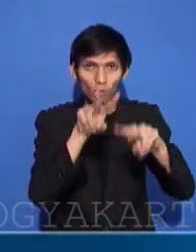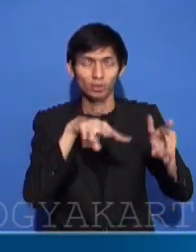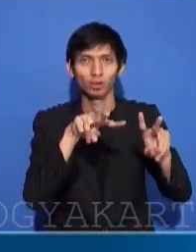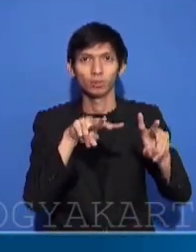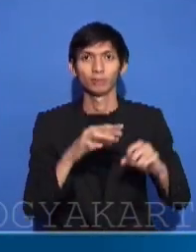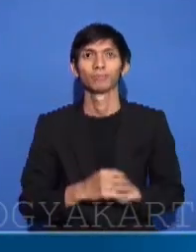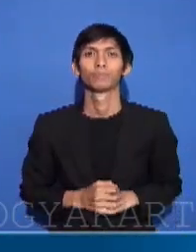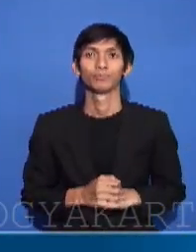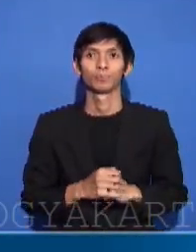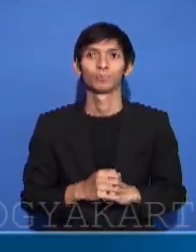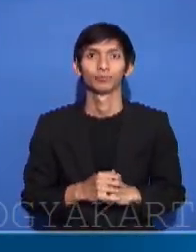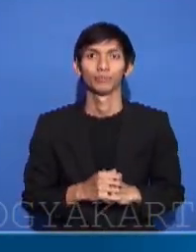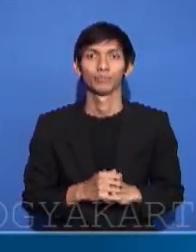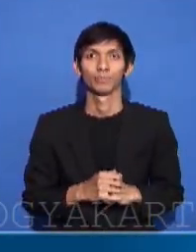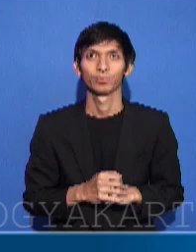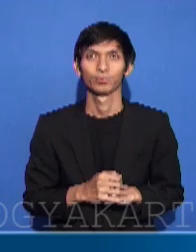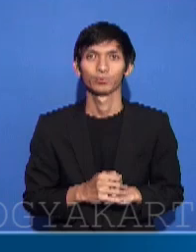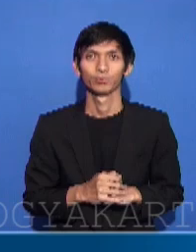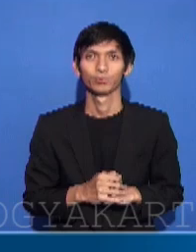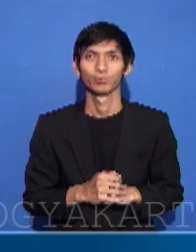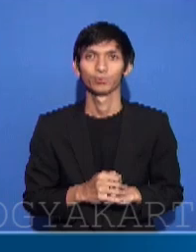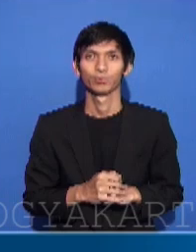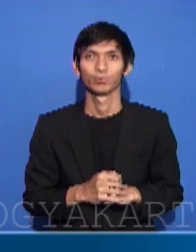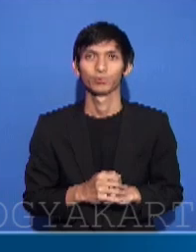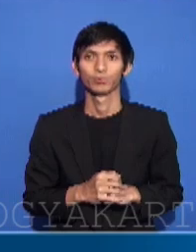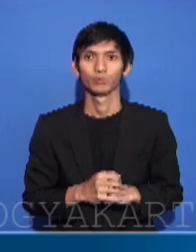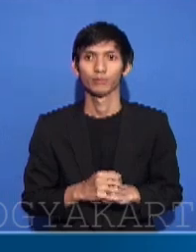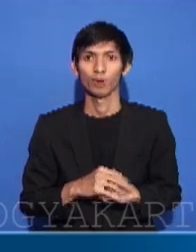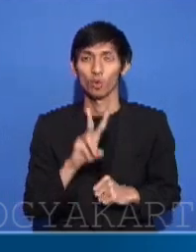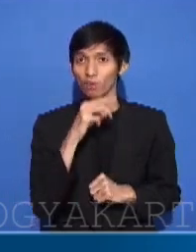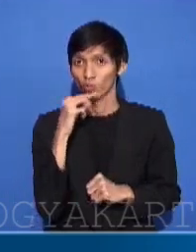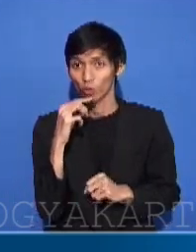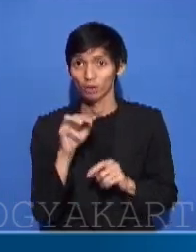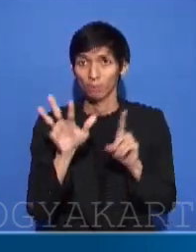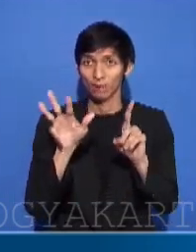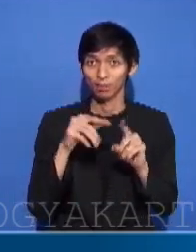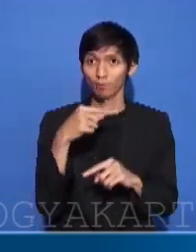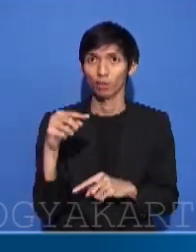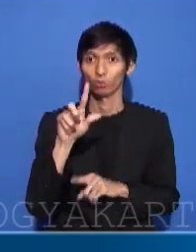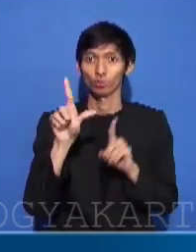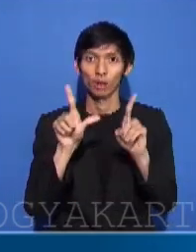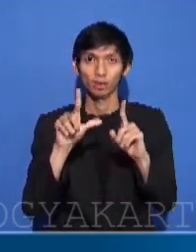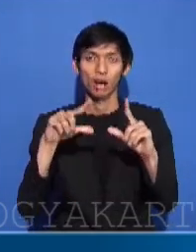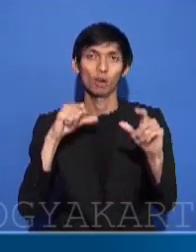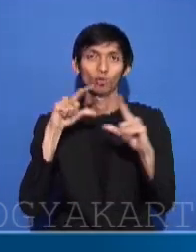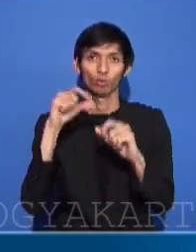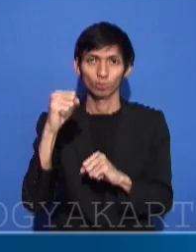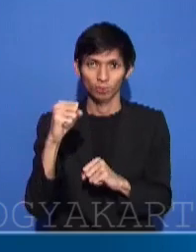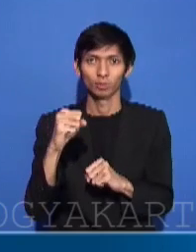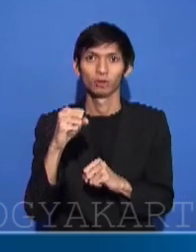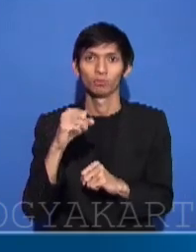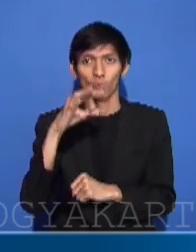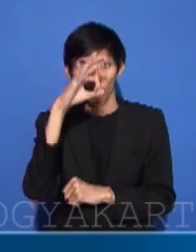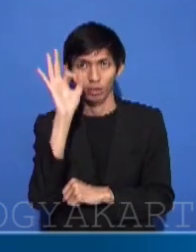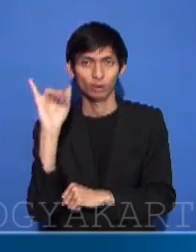Operasi curanmor Progo 2023 berlangsung selama 2 minggu, yakni 14 hingga 27 Agustus 2023. Polda DIY dan